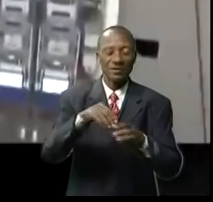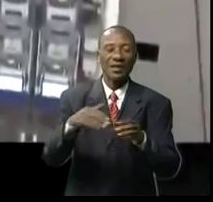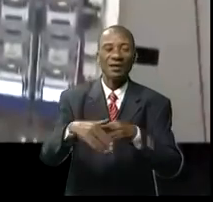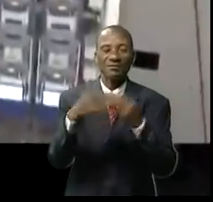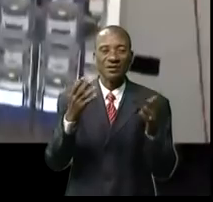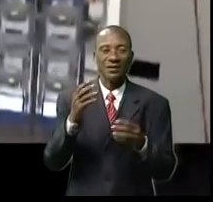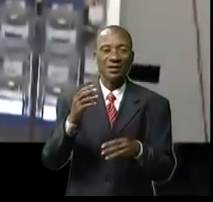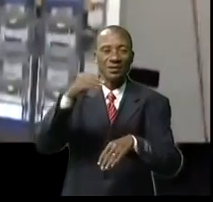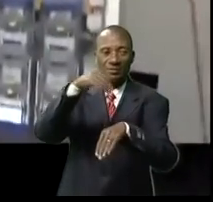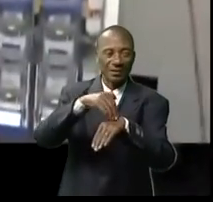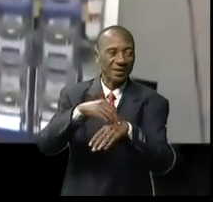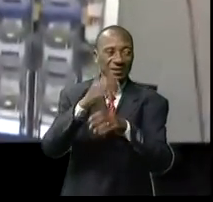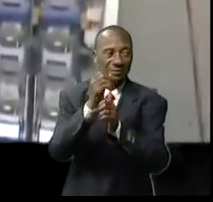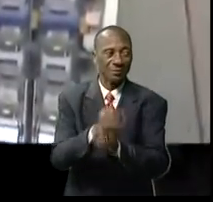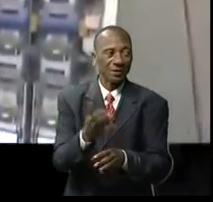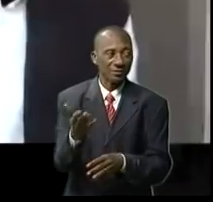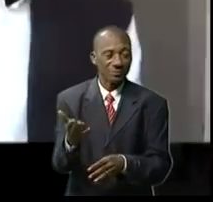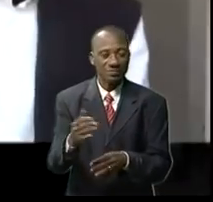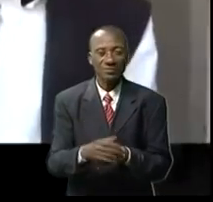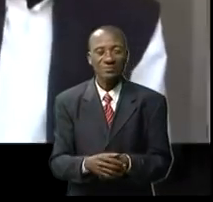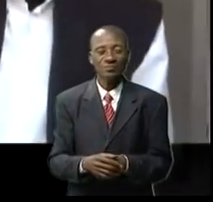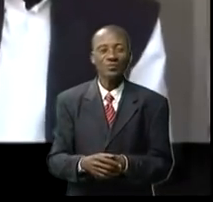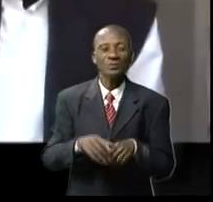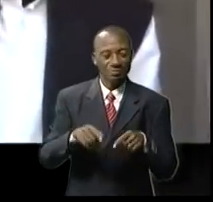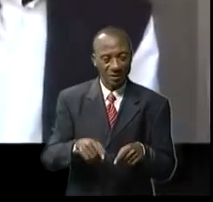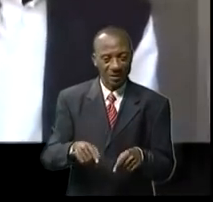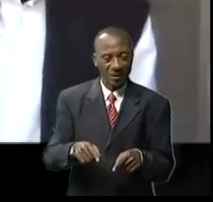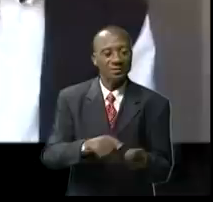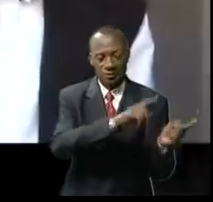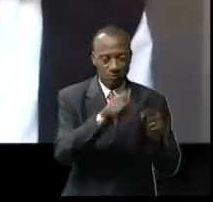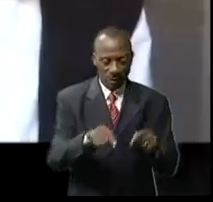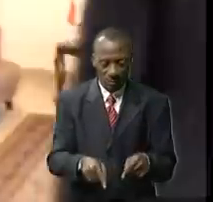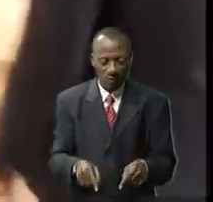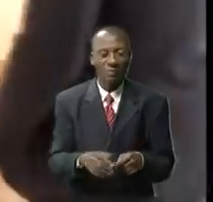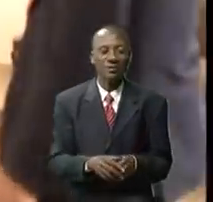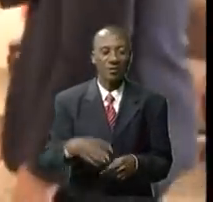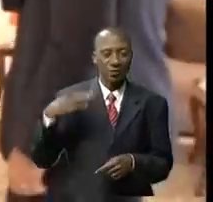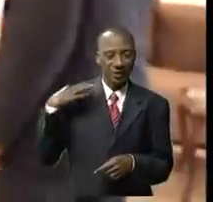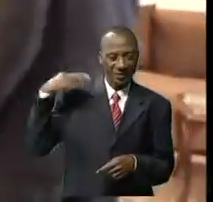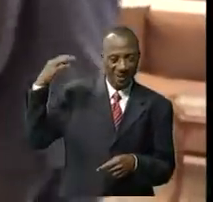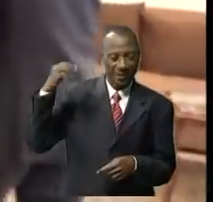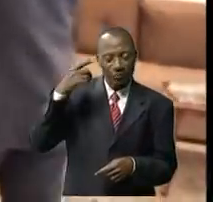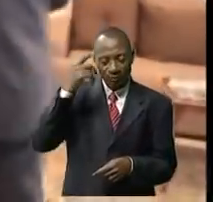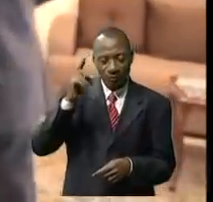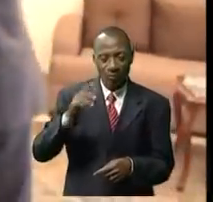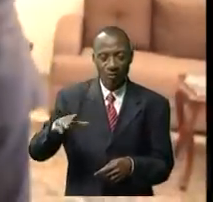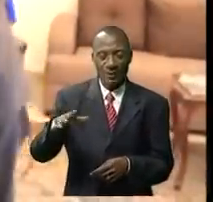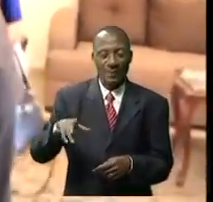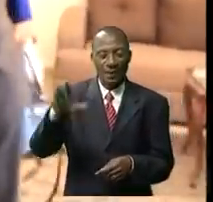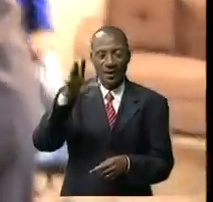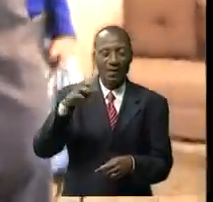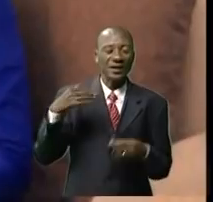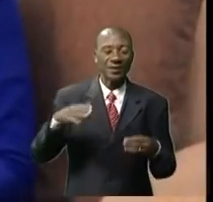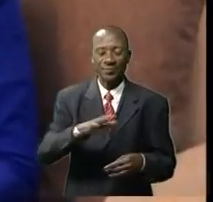que les dédouanements à la charge de l'État congolais. Depuis ce week-end, la délégation de la société EGMAC conduite par